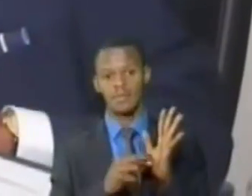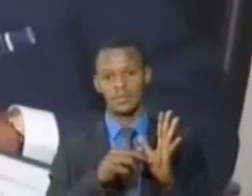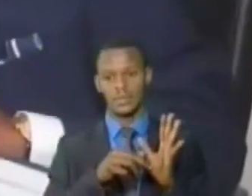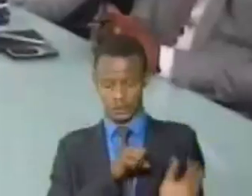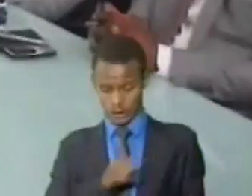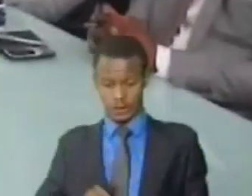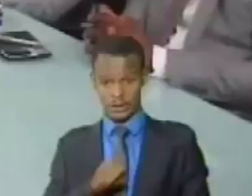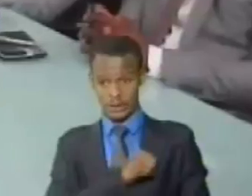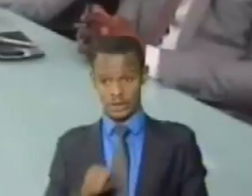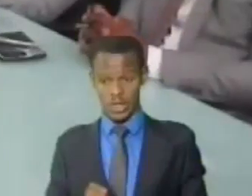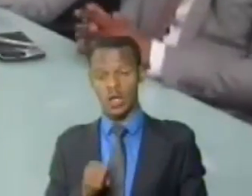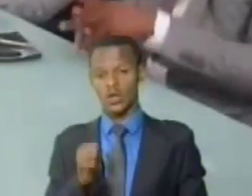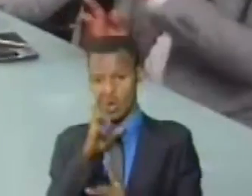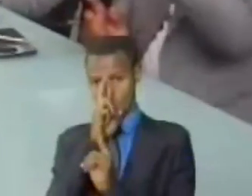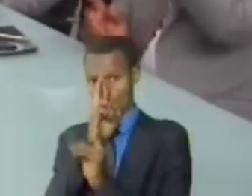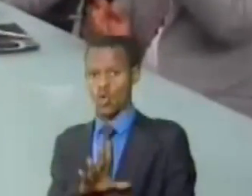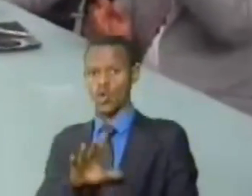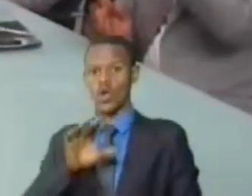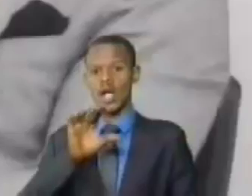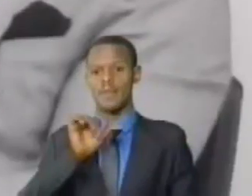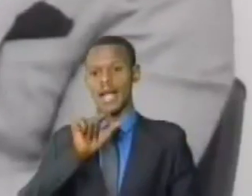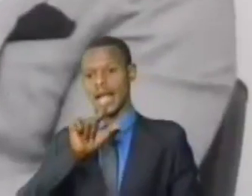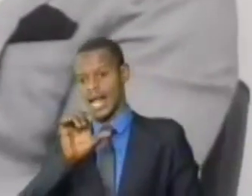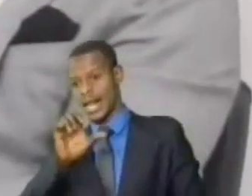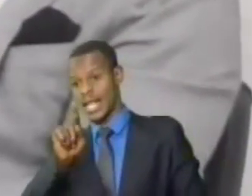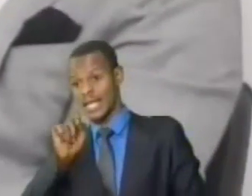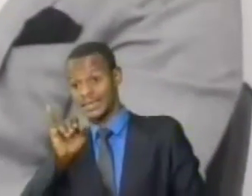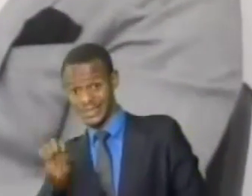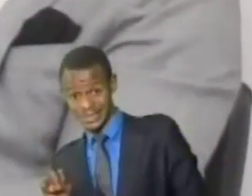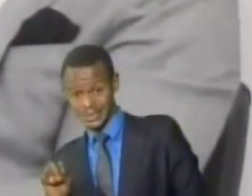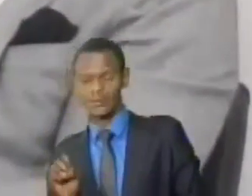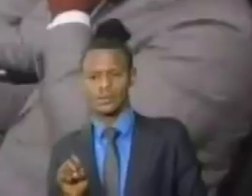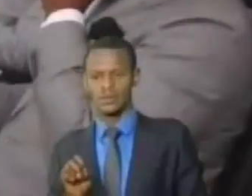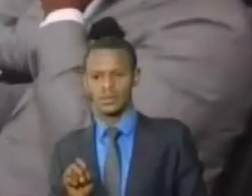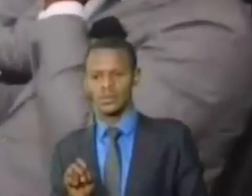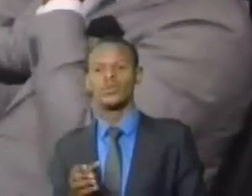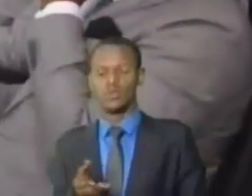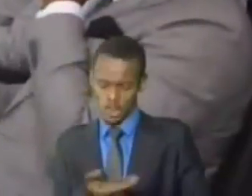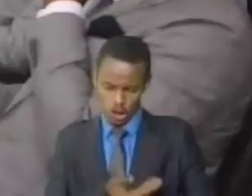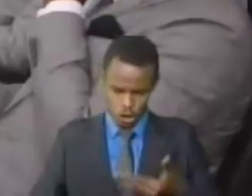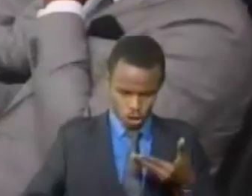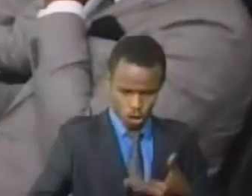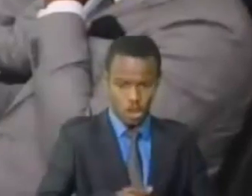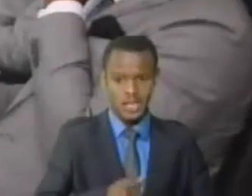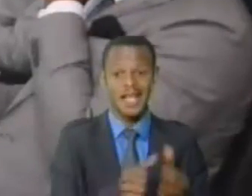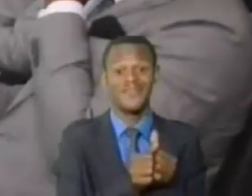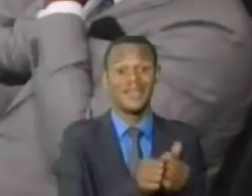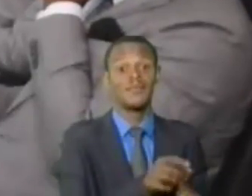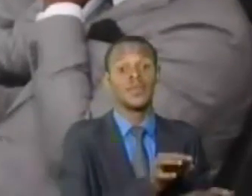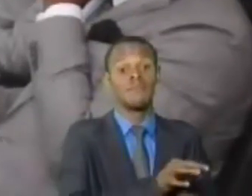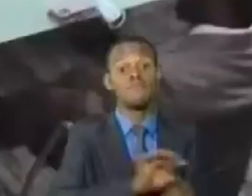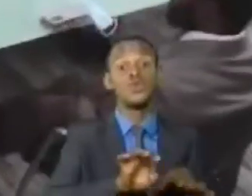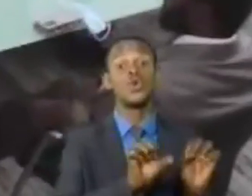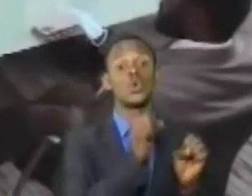procédé ce mardi 9 février à la remise et reprise avec le président du bureau d'âge, l'honorable Léon Mamboléo. Au cours de cette